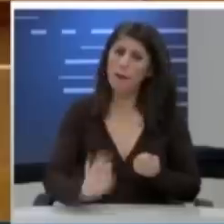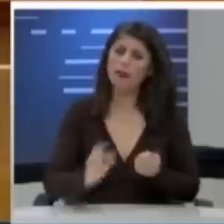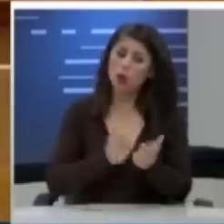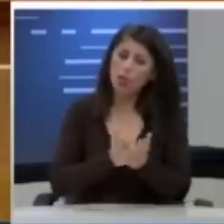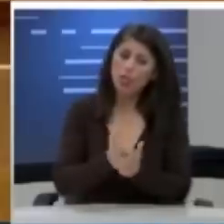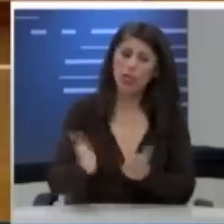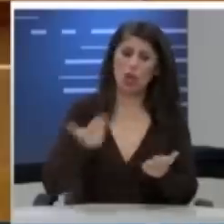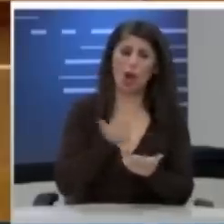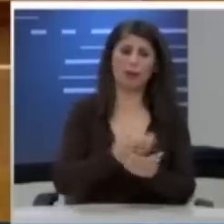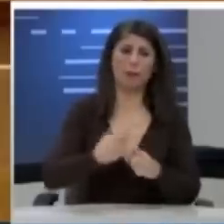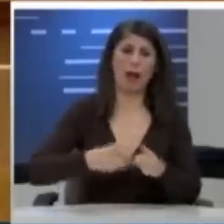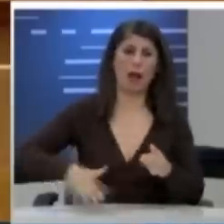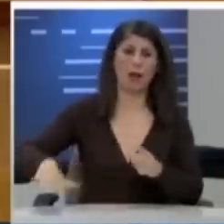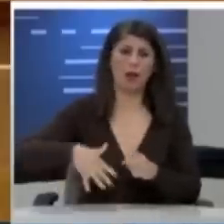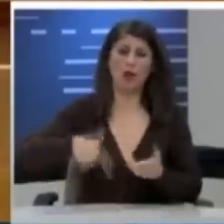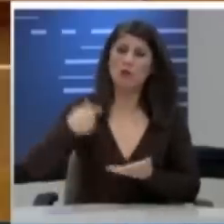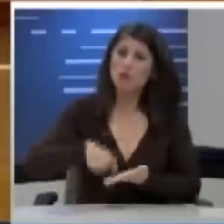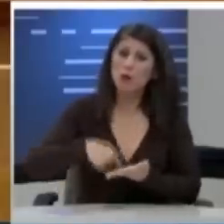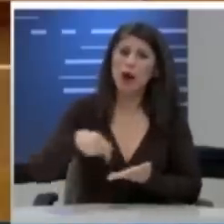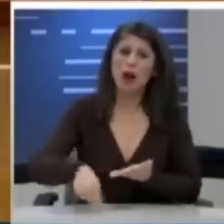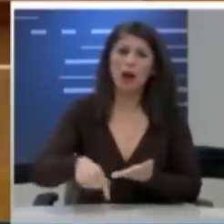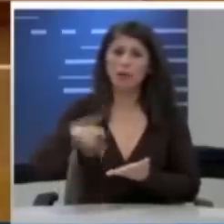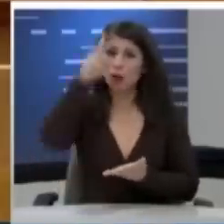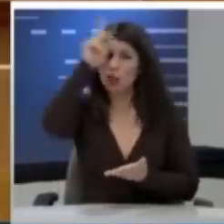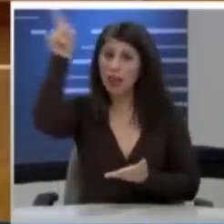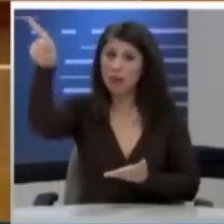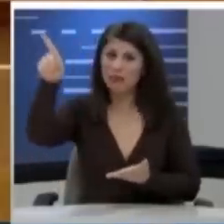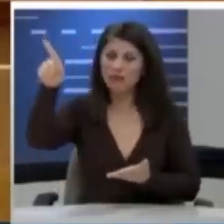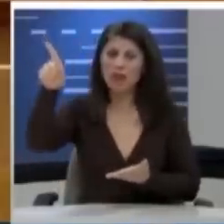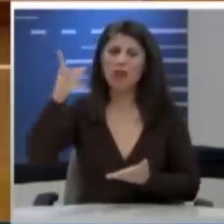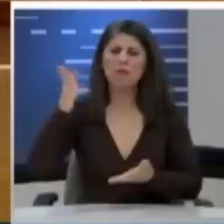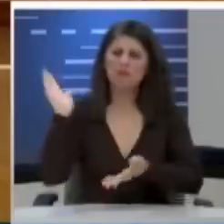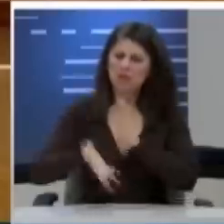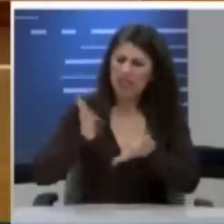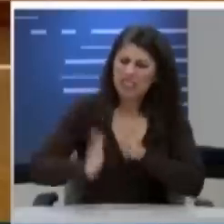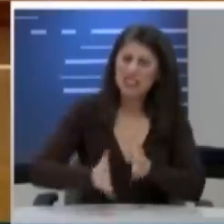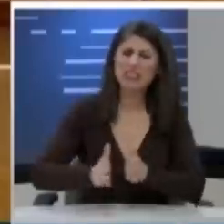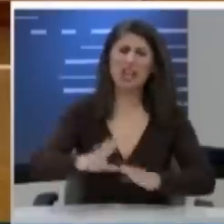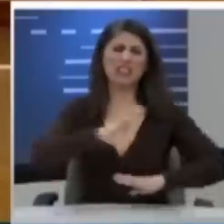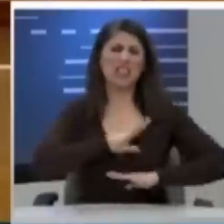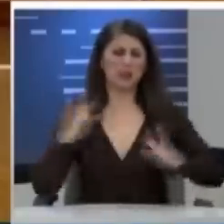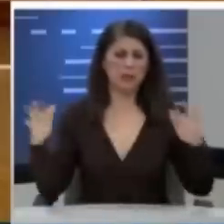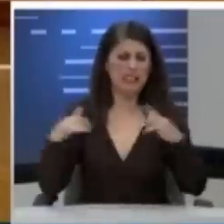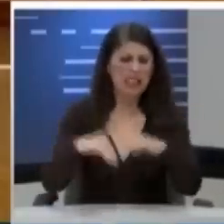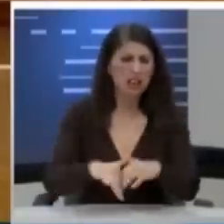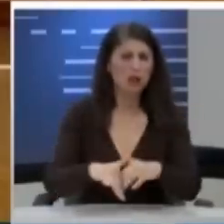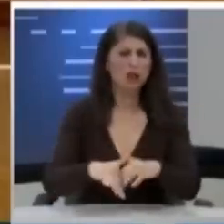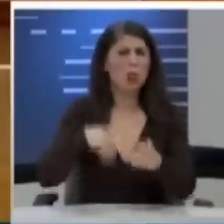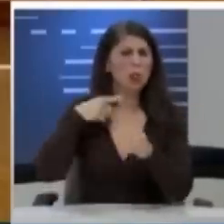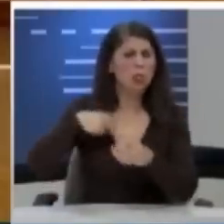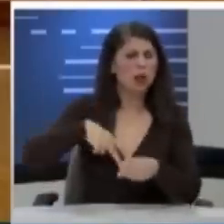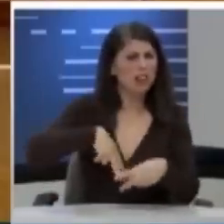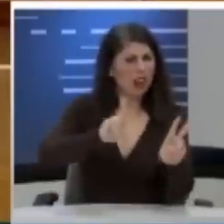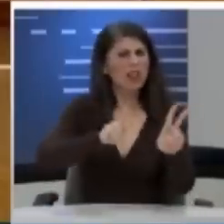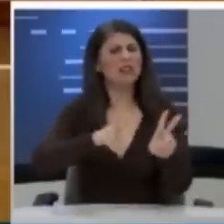που πλήρωσε όλη αυτή τη ναζιστική θηριωδία με βασανιστήρια, με στρατόπεδα συγκέντρωσης,